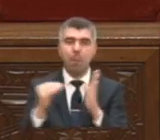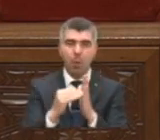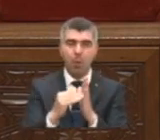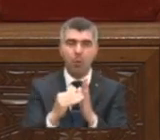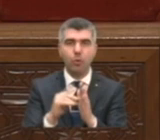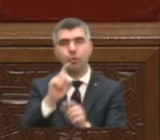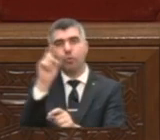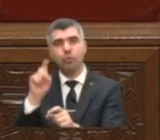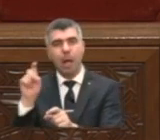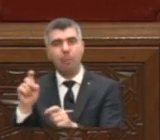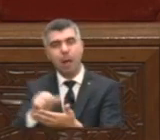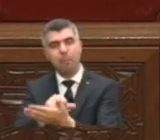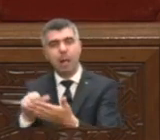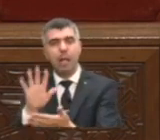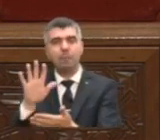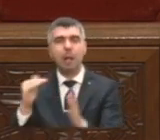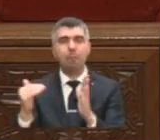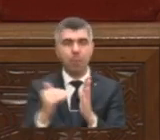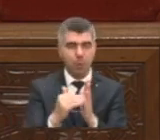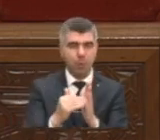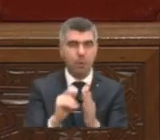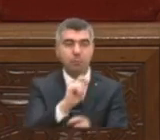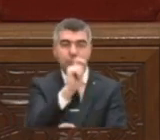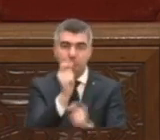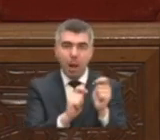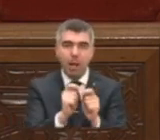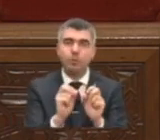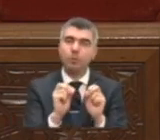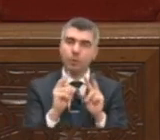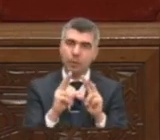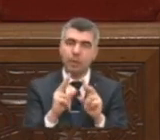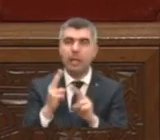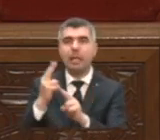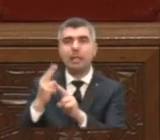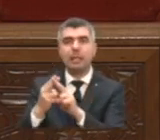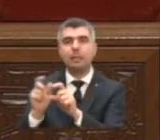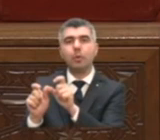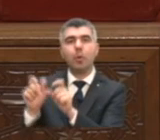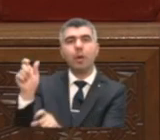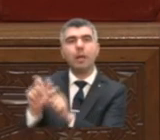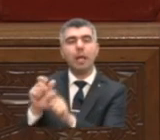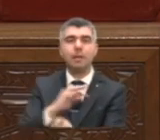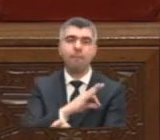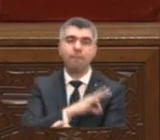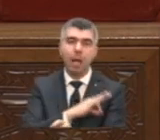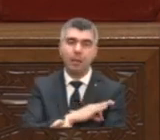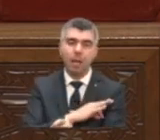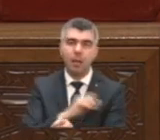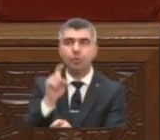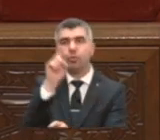الدراسات التقنية والهندسية جاهزة في انتظار تحديد لائحة المستفيدين من طرف